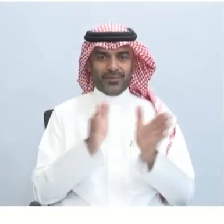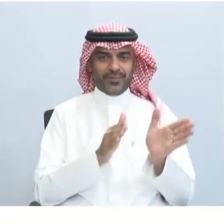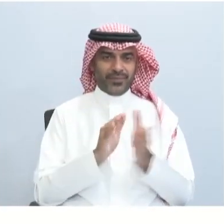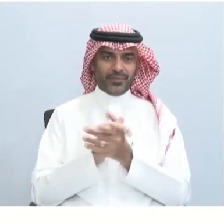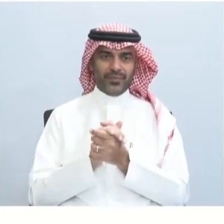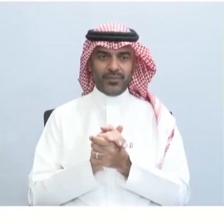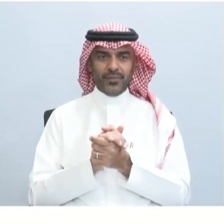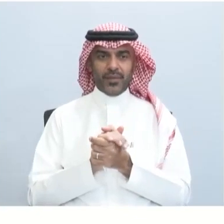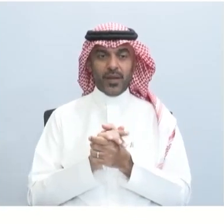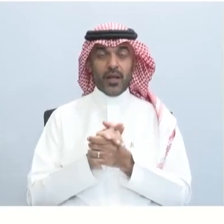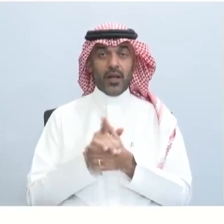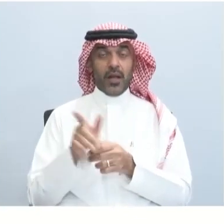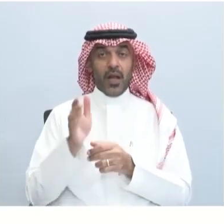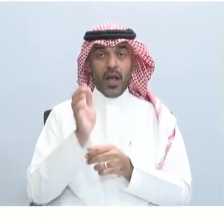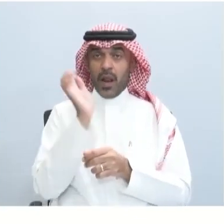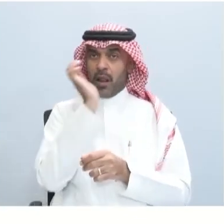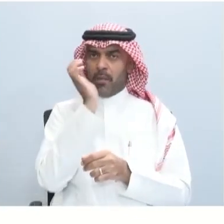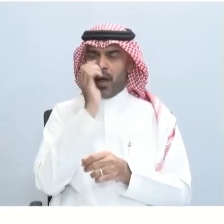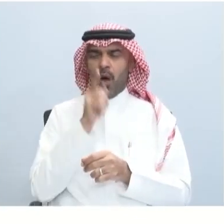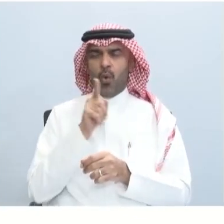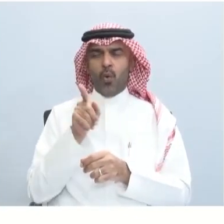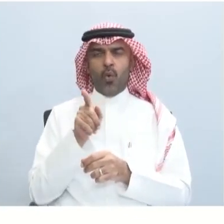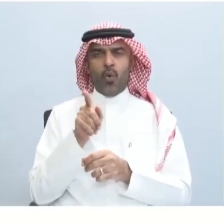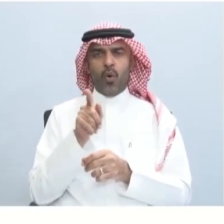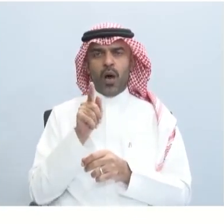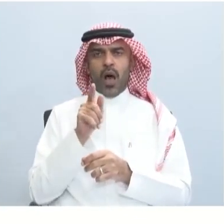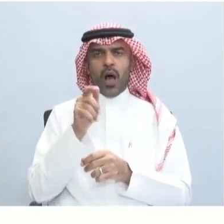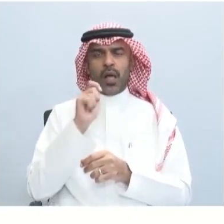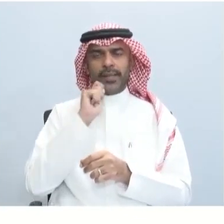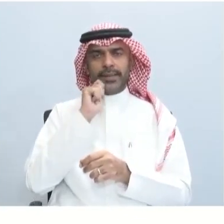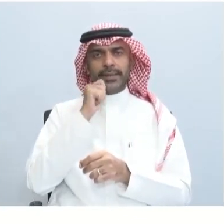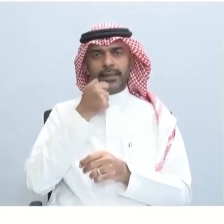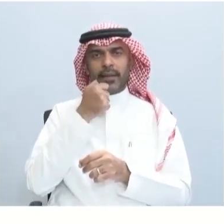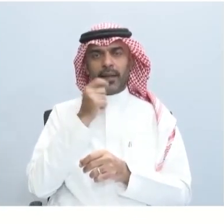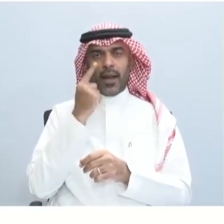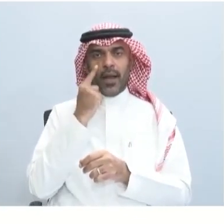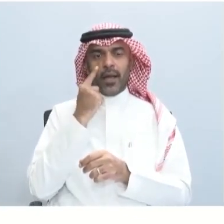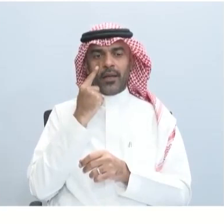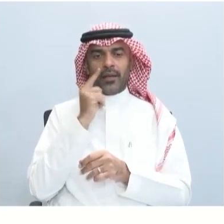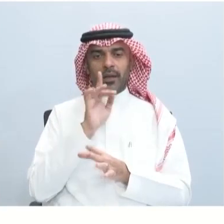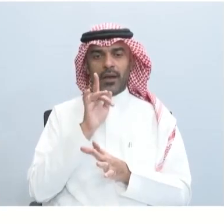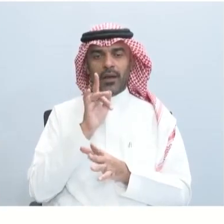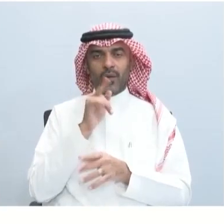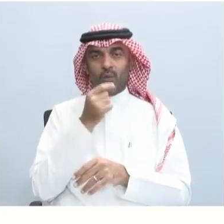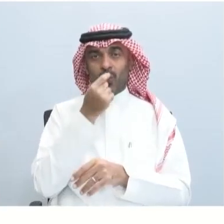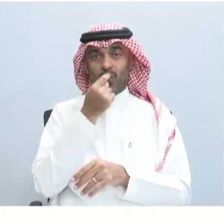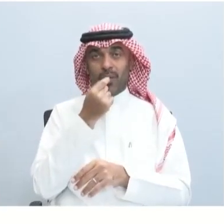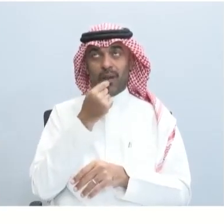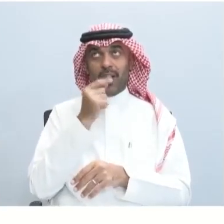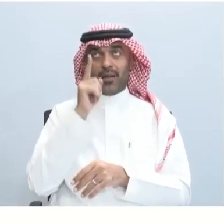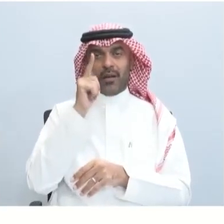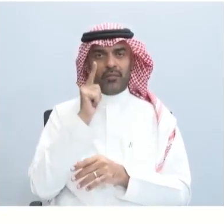لان الماء سر الحياه وجعلنا من الماء كل شيء حي